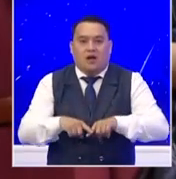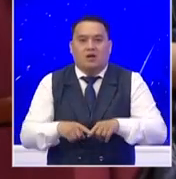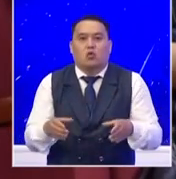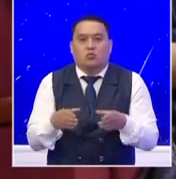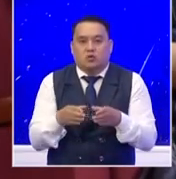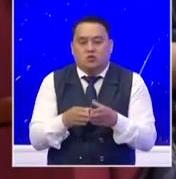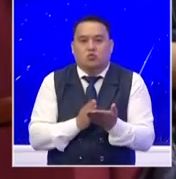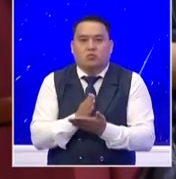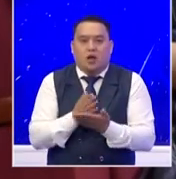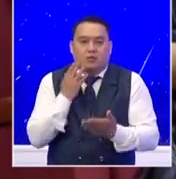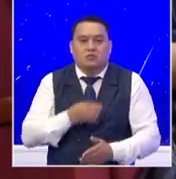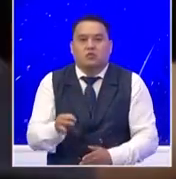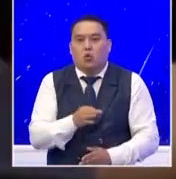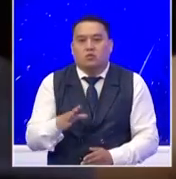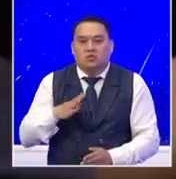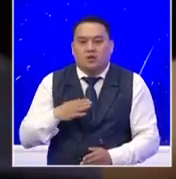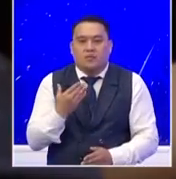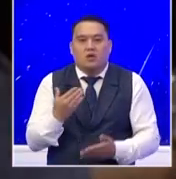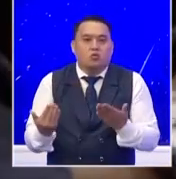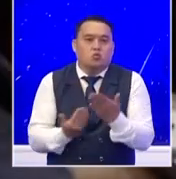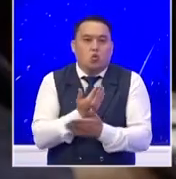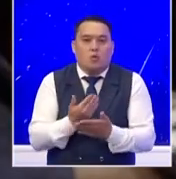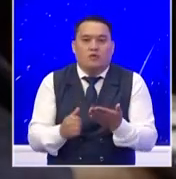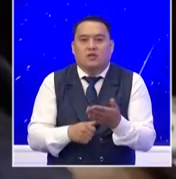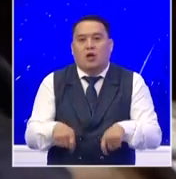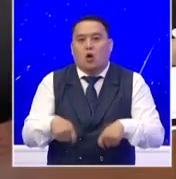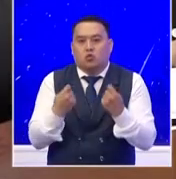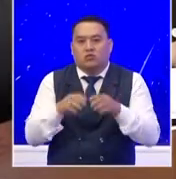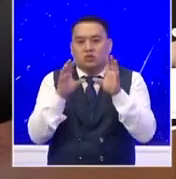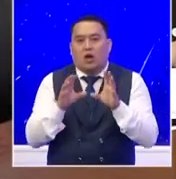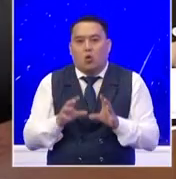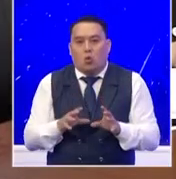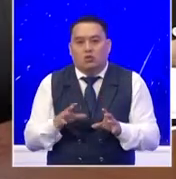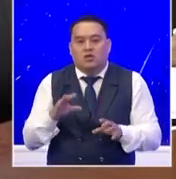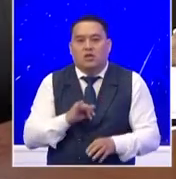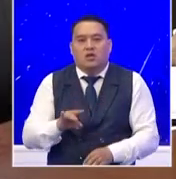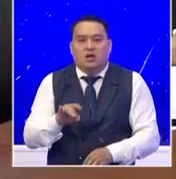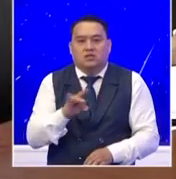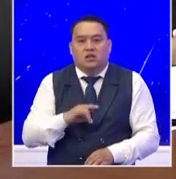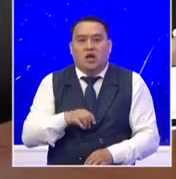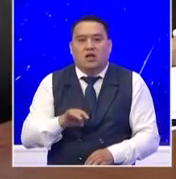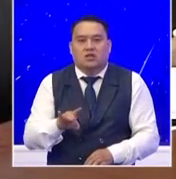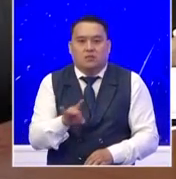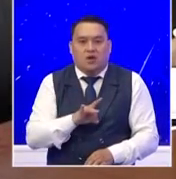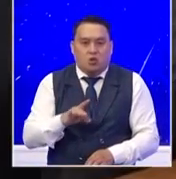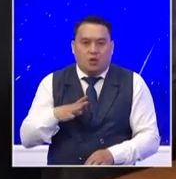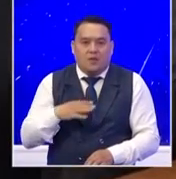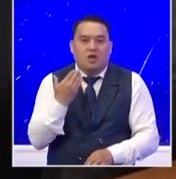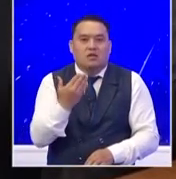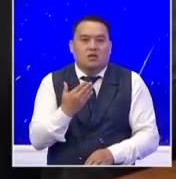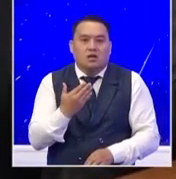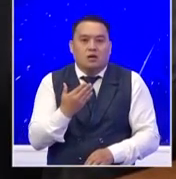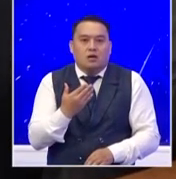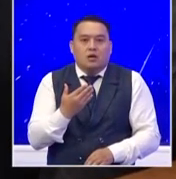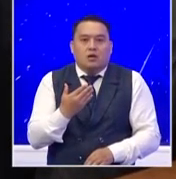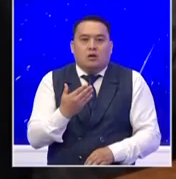представителями антикоррупционной службы по Алматинской области. Основные нарушения законодательства происходят в Елисском, Красайском и Талгарском районах.